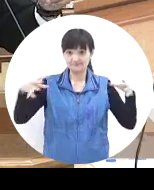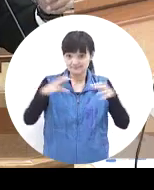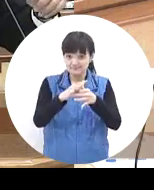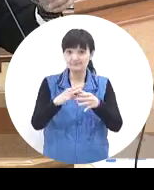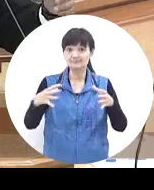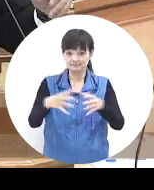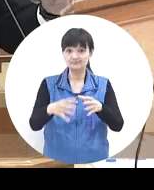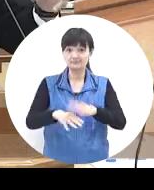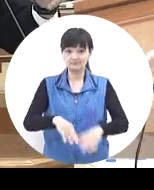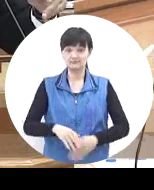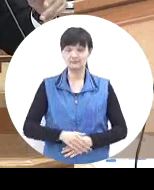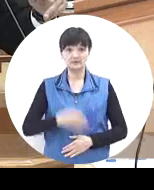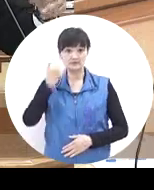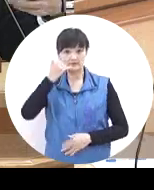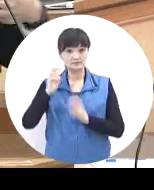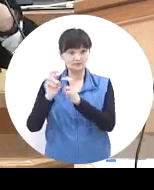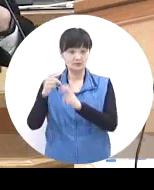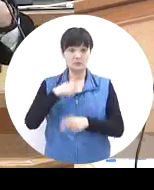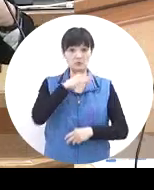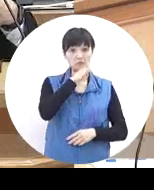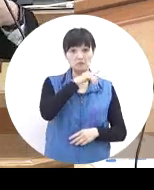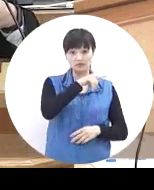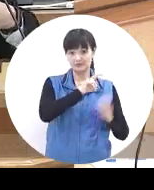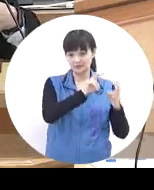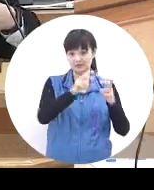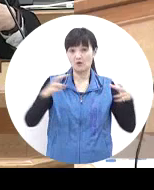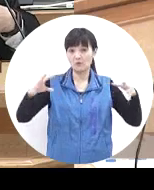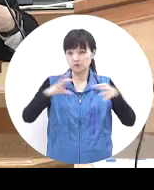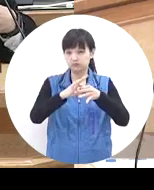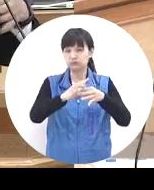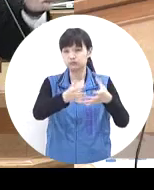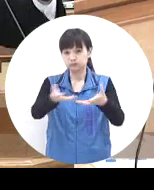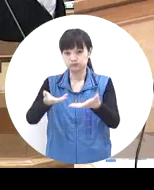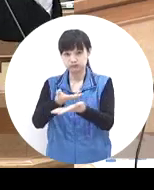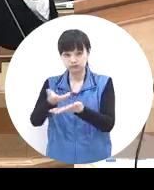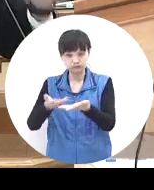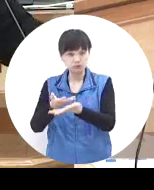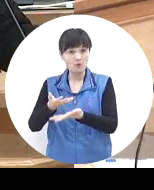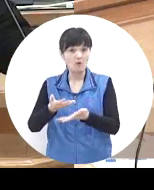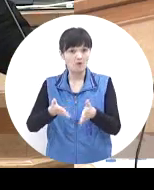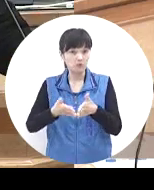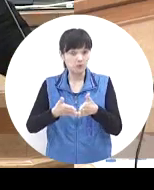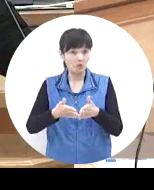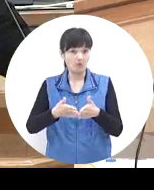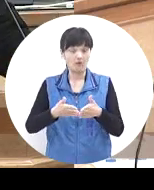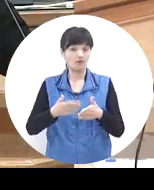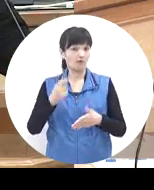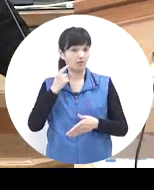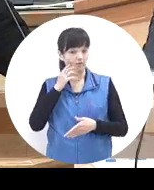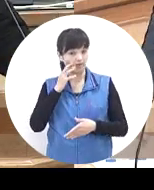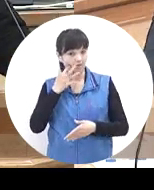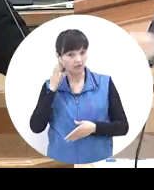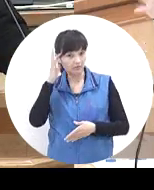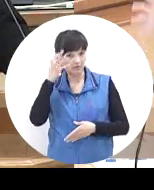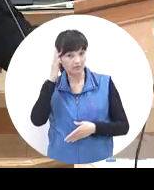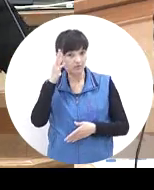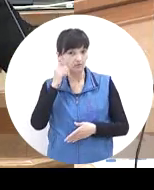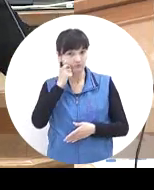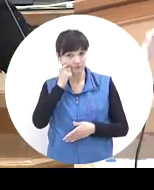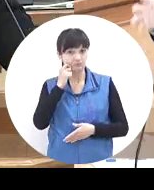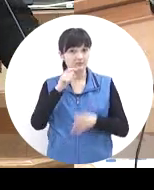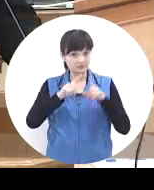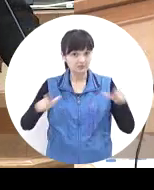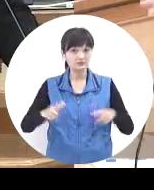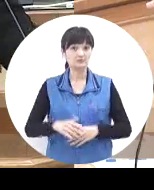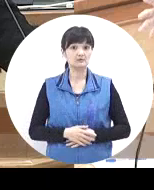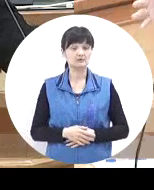隆捷运要跟我们系东线整合，对来讲是单紧多一条 线。市长， 所以我很急啦， 我大家都很急啦、哦